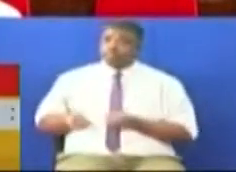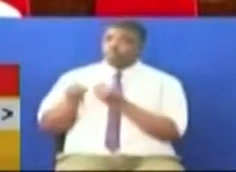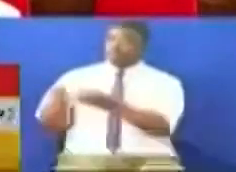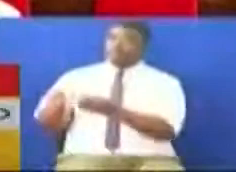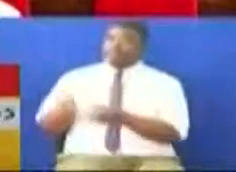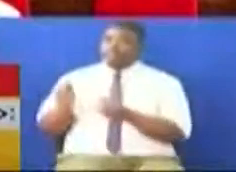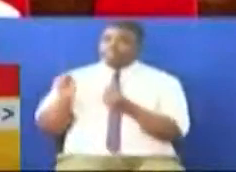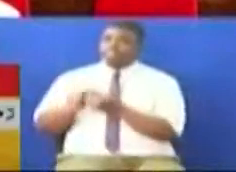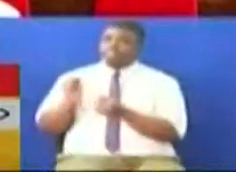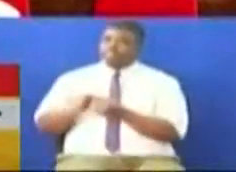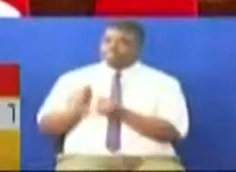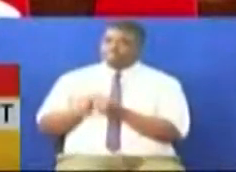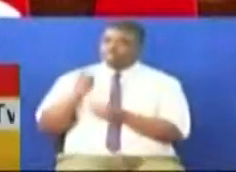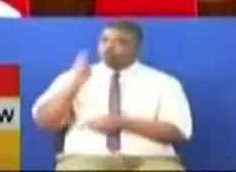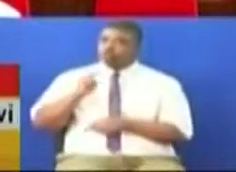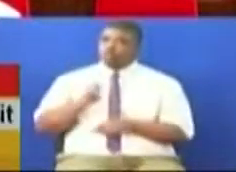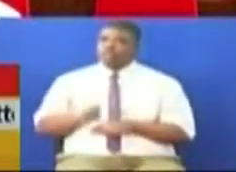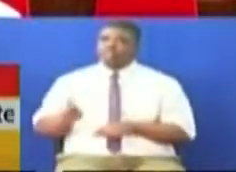spare za